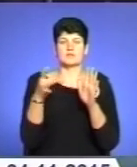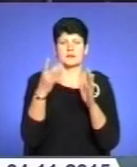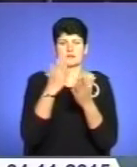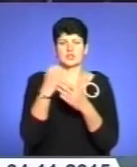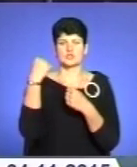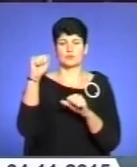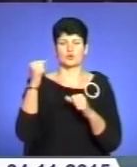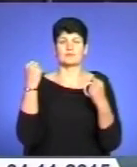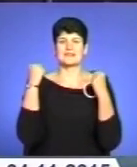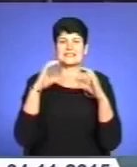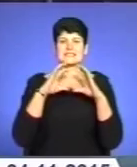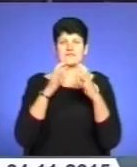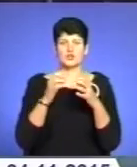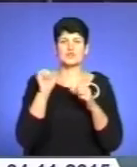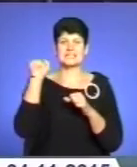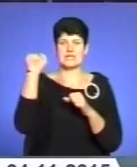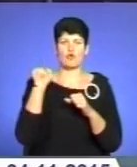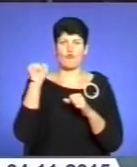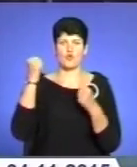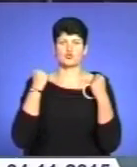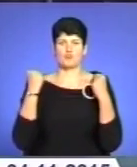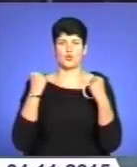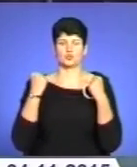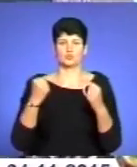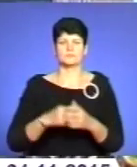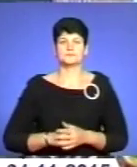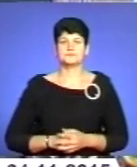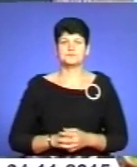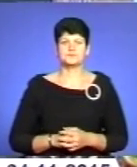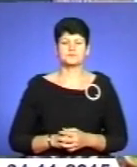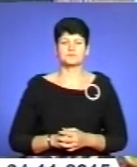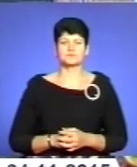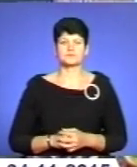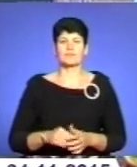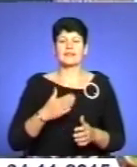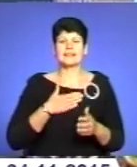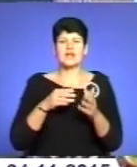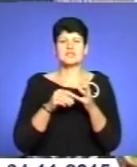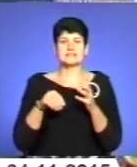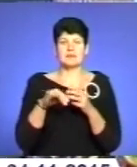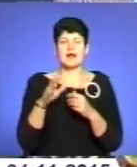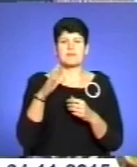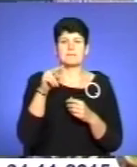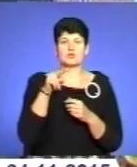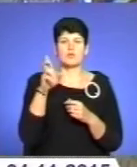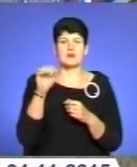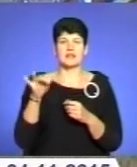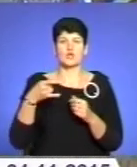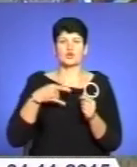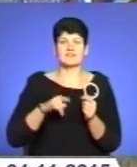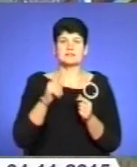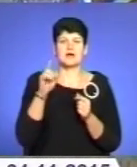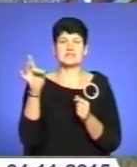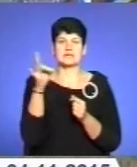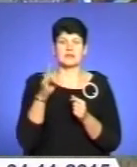з гірьового спорту. Подробиці знає Ірина Демчук. Наш земляк Петро Багрій народився на Збаращині. Нині він